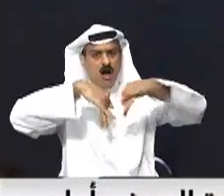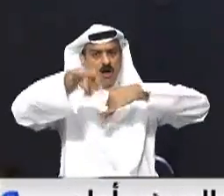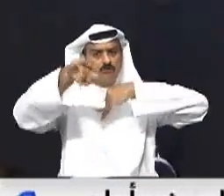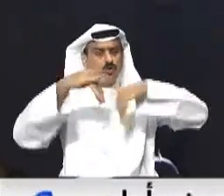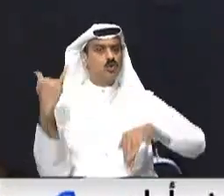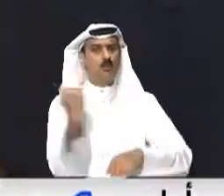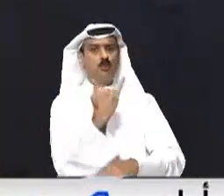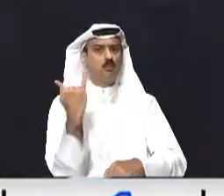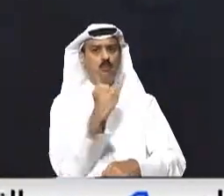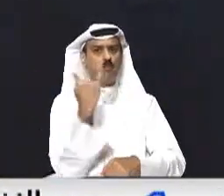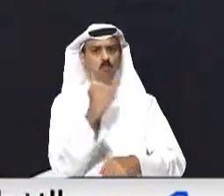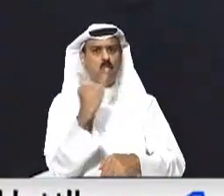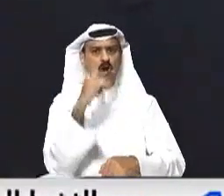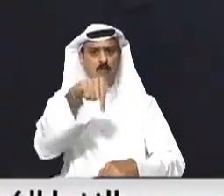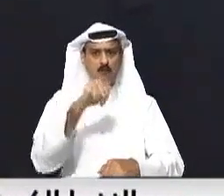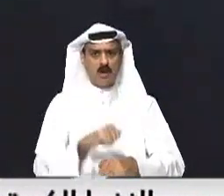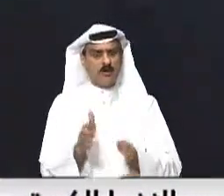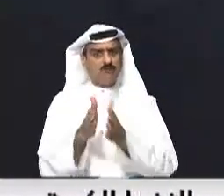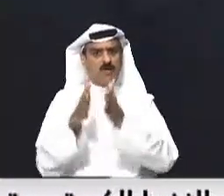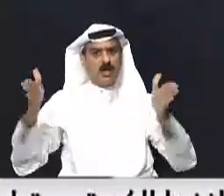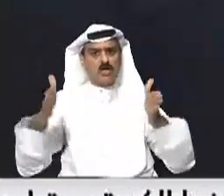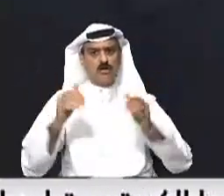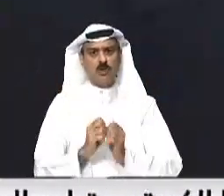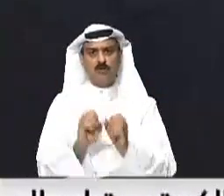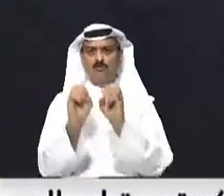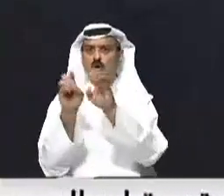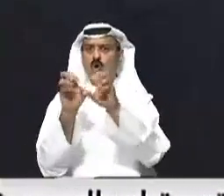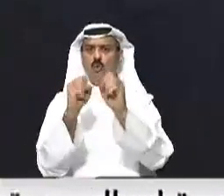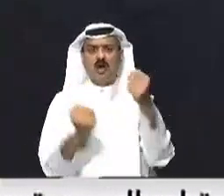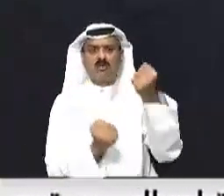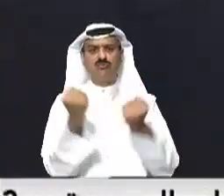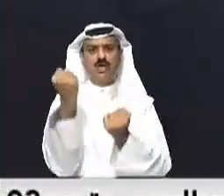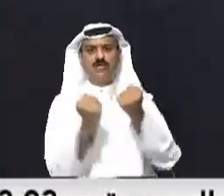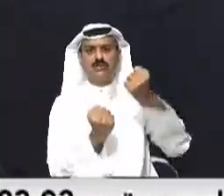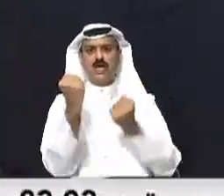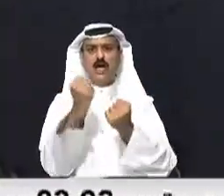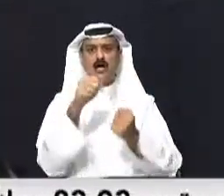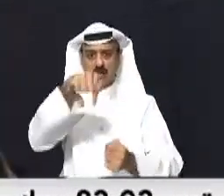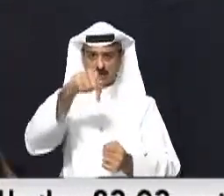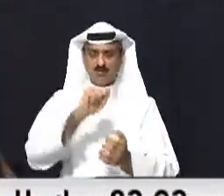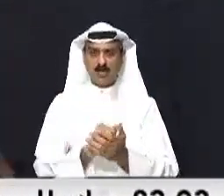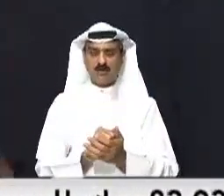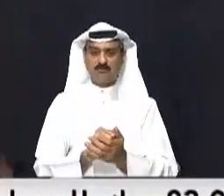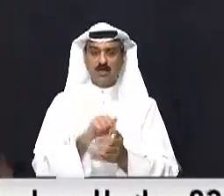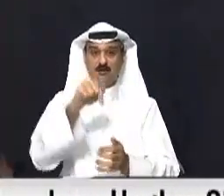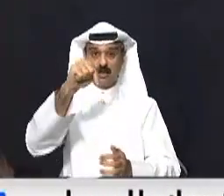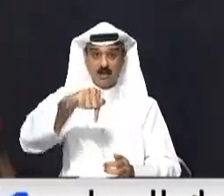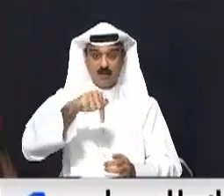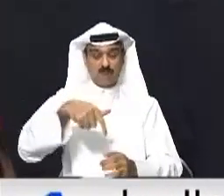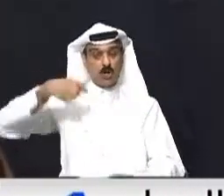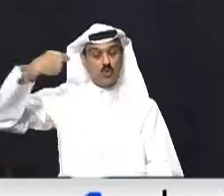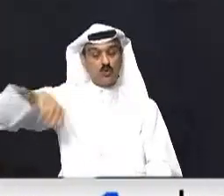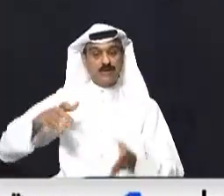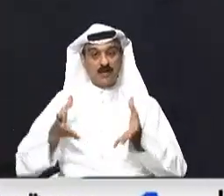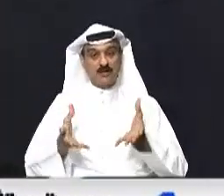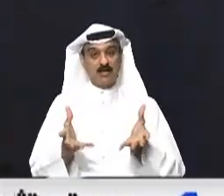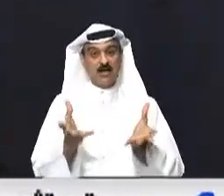المهمة والطرق الرئيسية كثافة عالية عليها من مرتادين الطرق. بالتالي قامت الوزارة